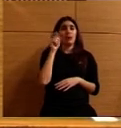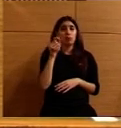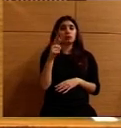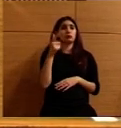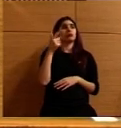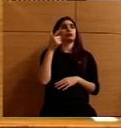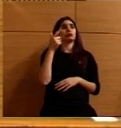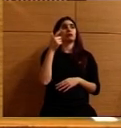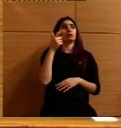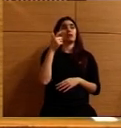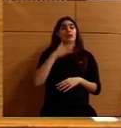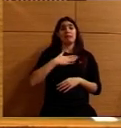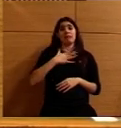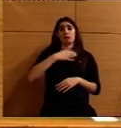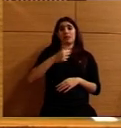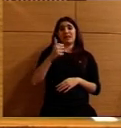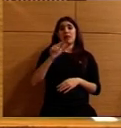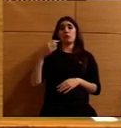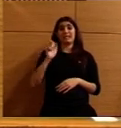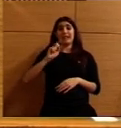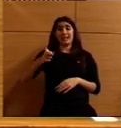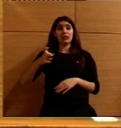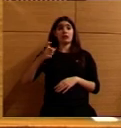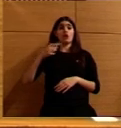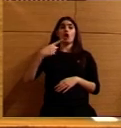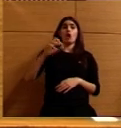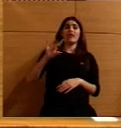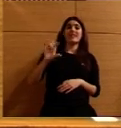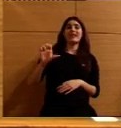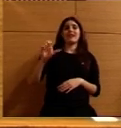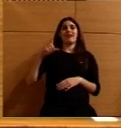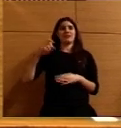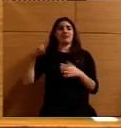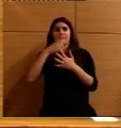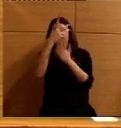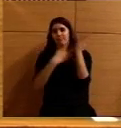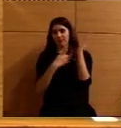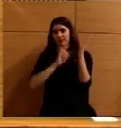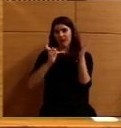Maria, de l'Ajuntament d'Albuixec, de l'Ajuntament de Godelleta i de l'Ajuntament de Rafael Guaraf. Si vols.